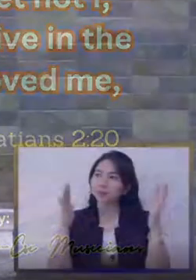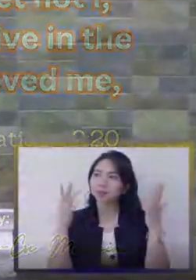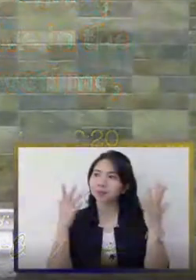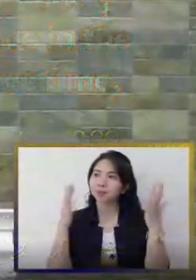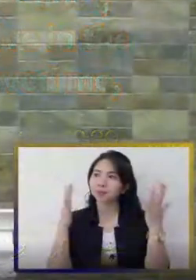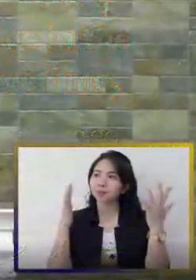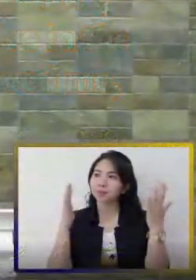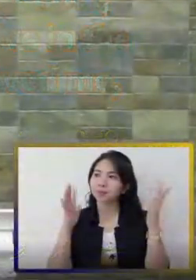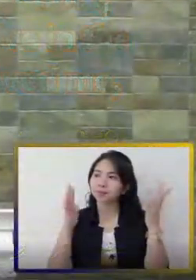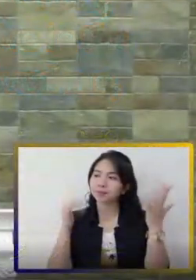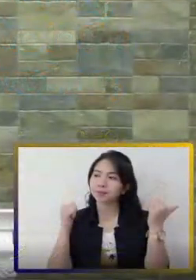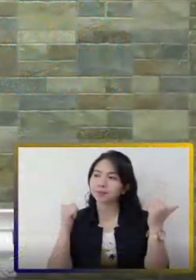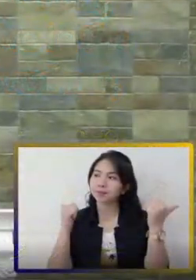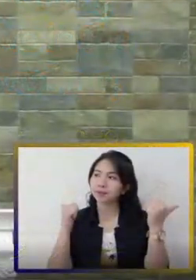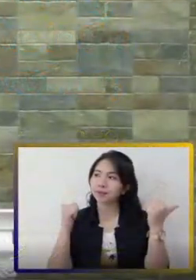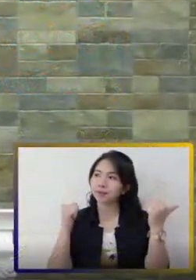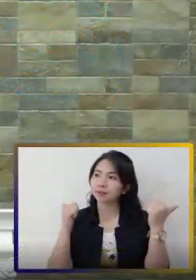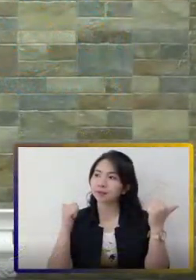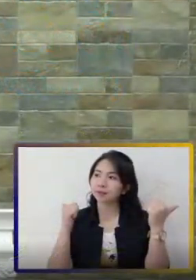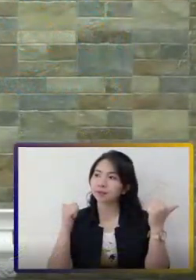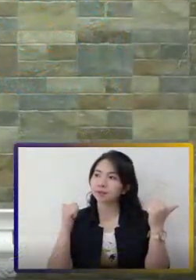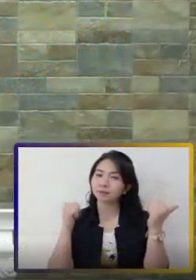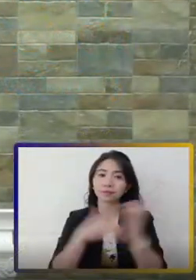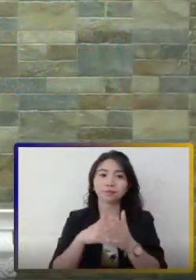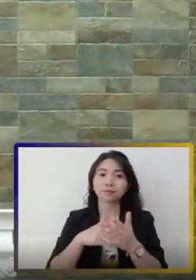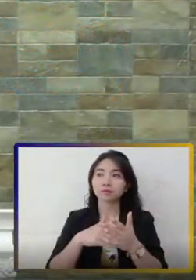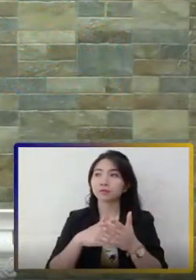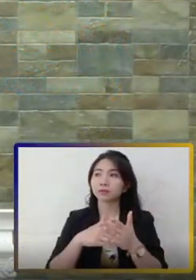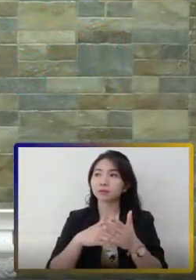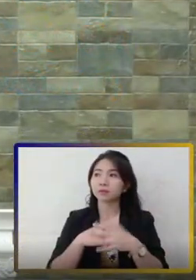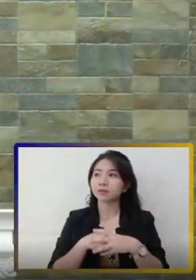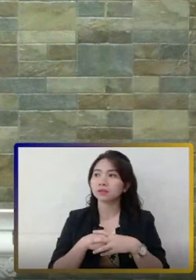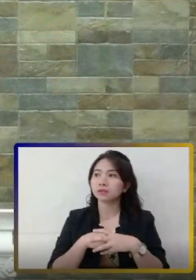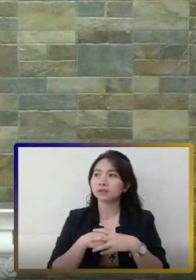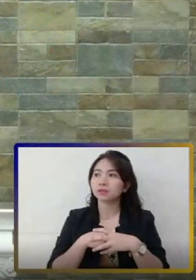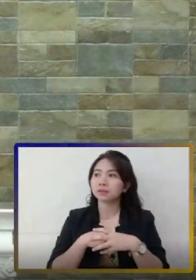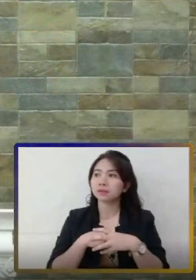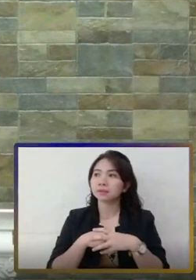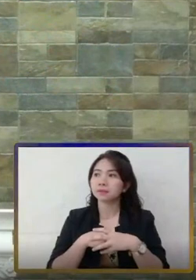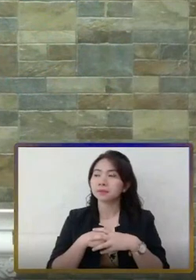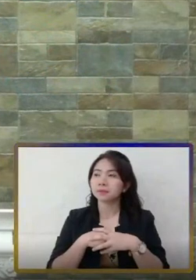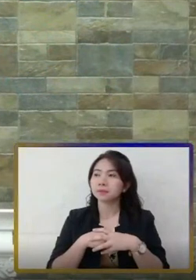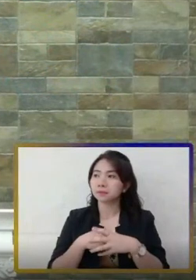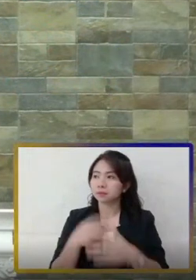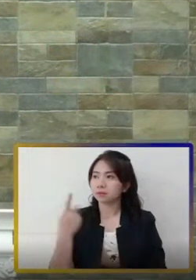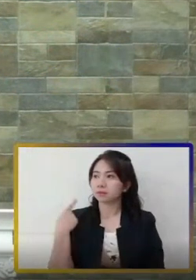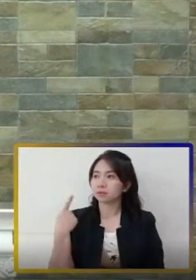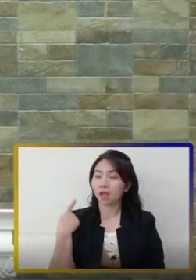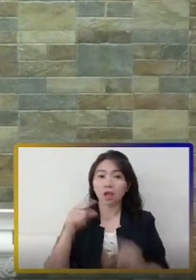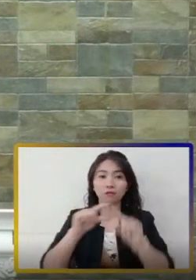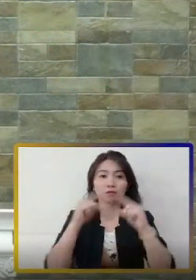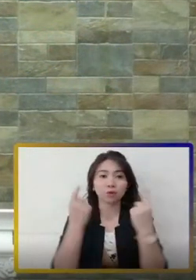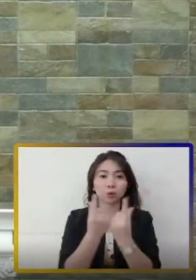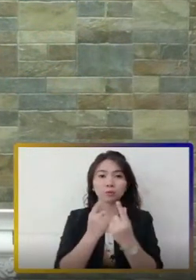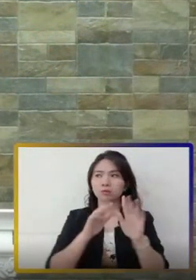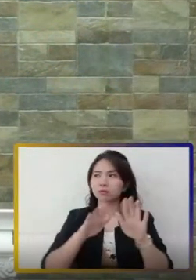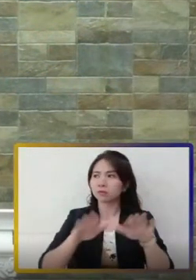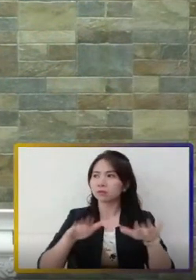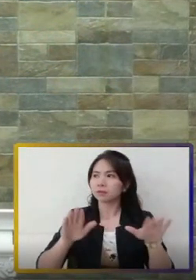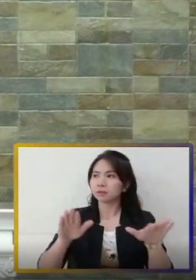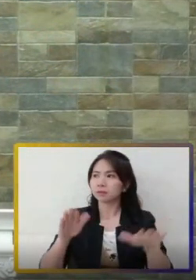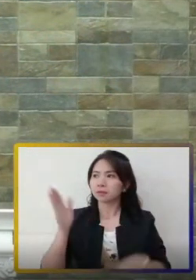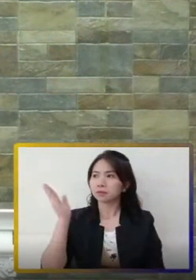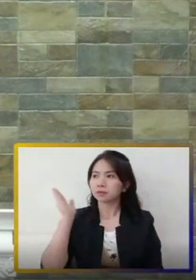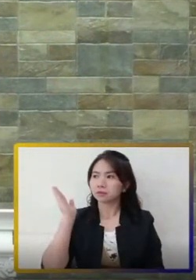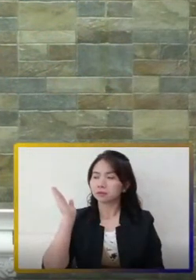right. Bago po natin kunin ang mga bisita po natin, parang may nakita kong grupo ng mga bata doon. Ano ba? May